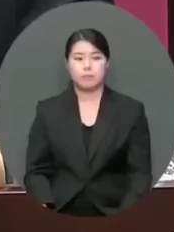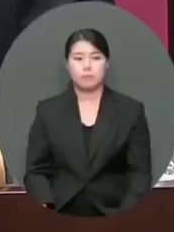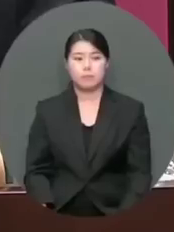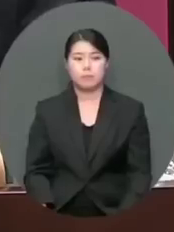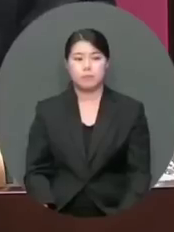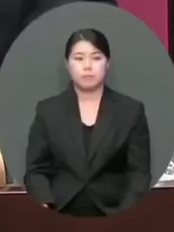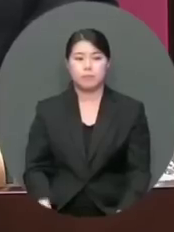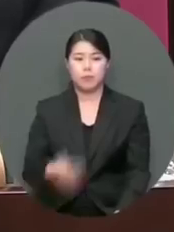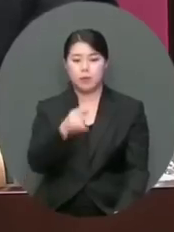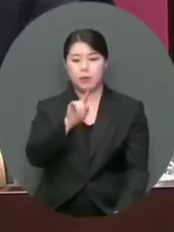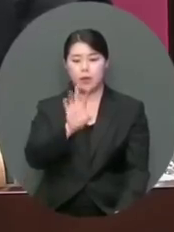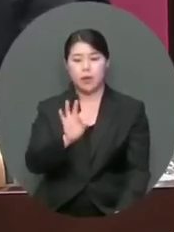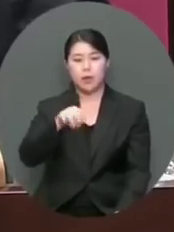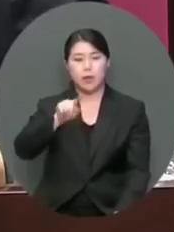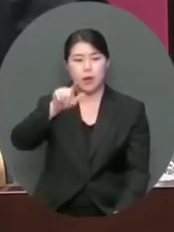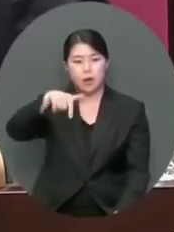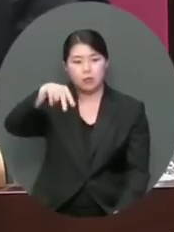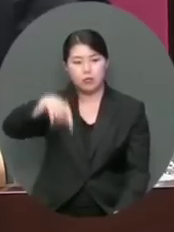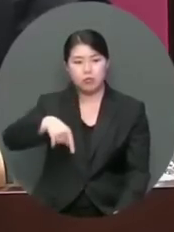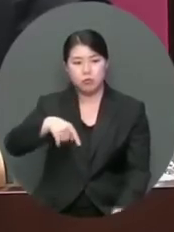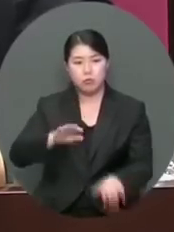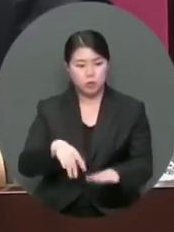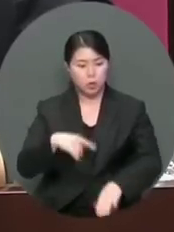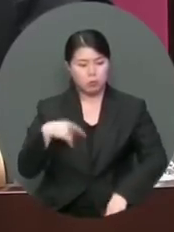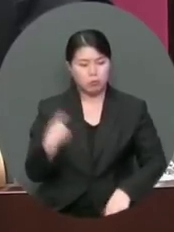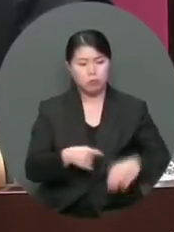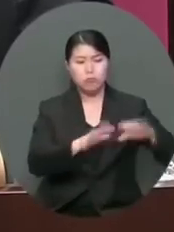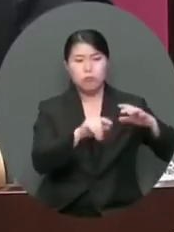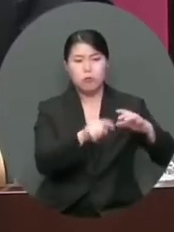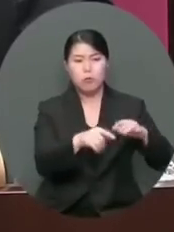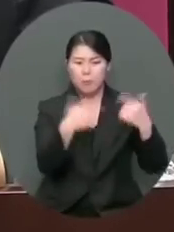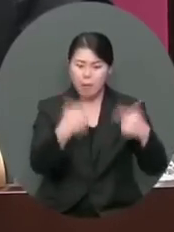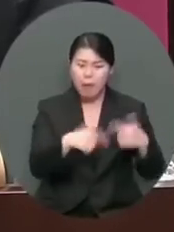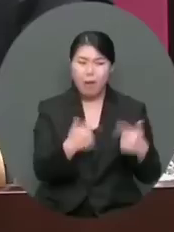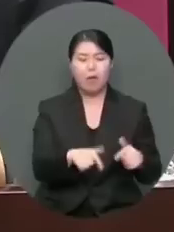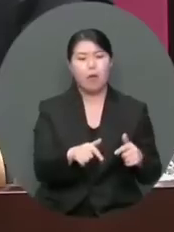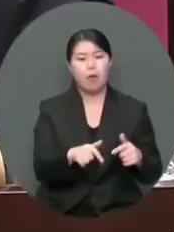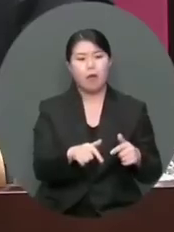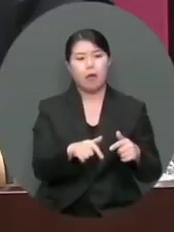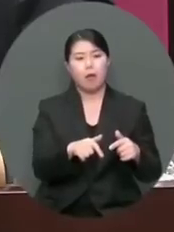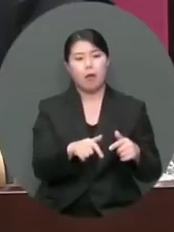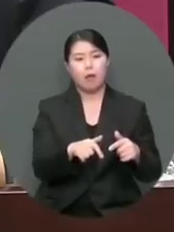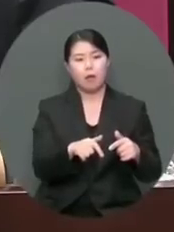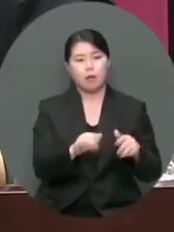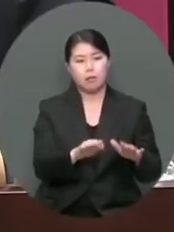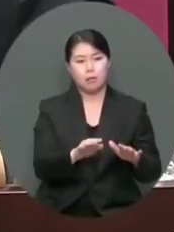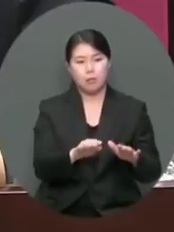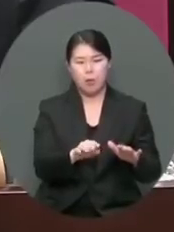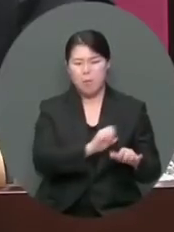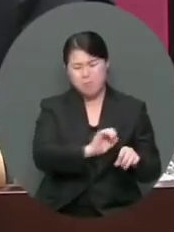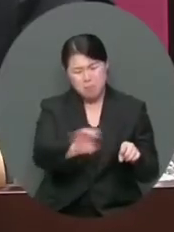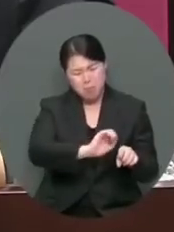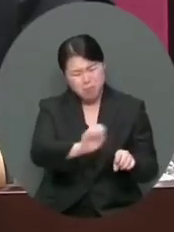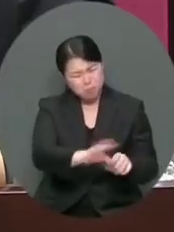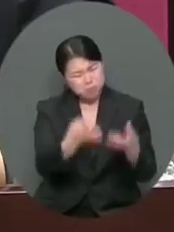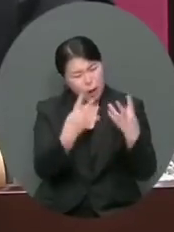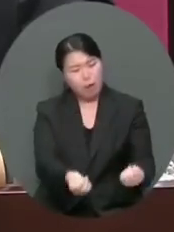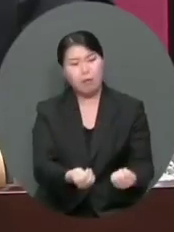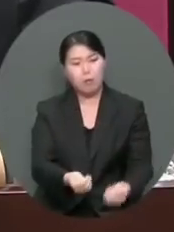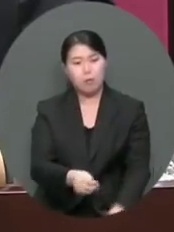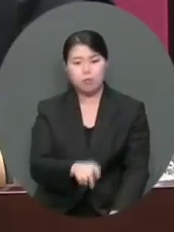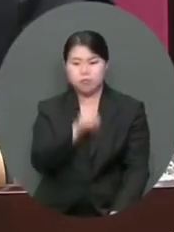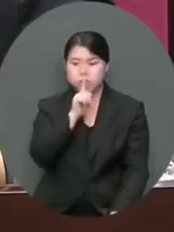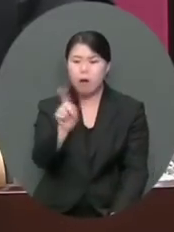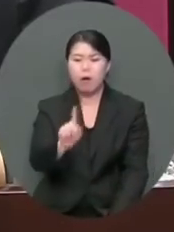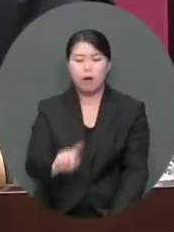아니 냉각수는 지금 도대체 중국은 매년 매일 삼중수소를 테트라로 지금 방류를 하고 있는데 무슨 말씀을